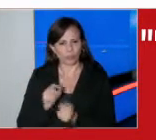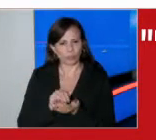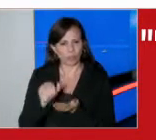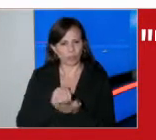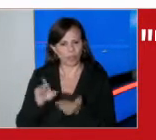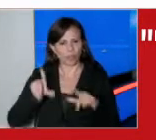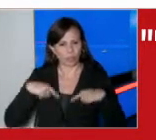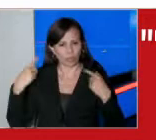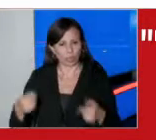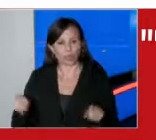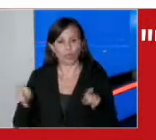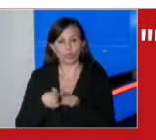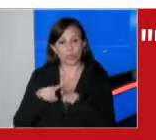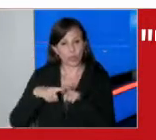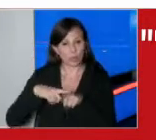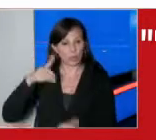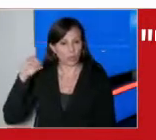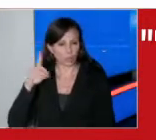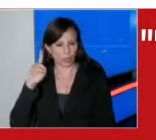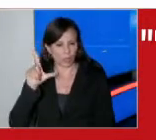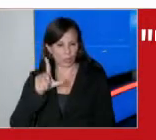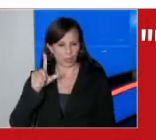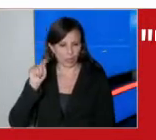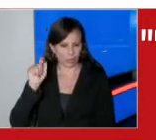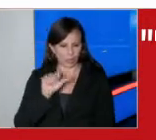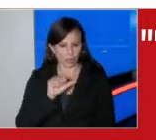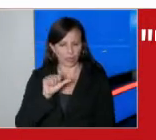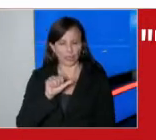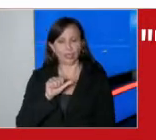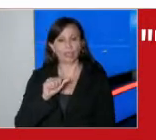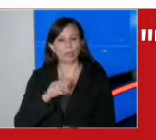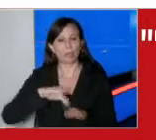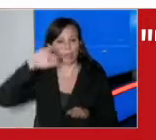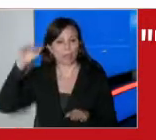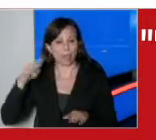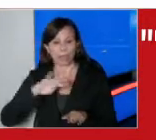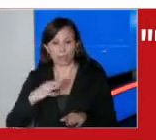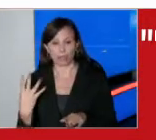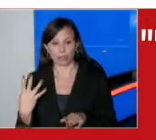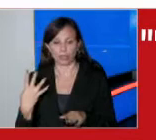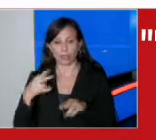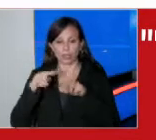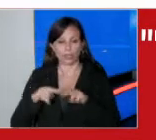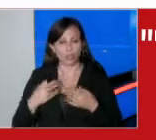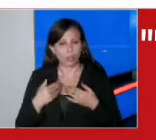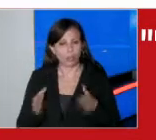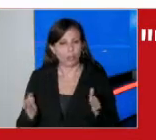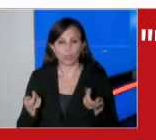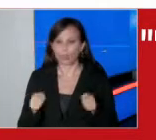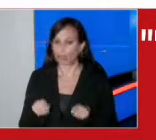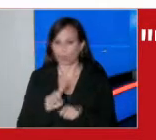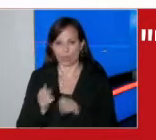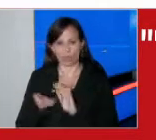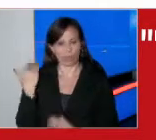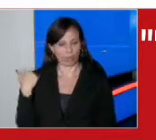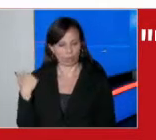שהיה את זן הדלטה בגל הרביעי כאן בישראל, הממשלה הזו השאירה את המשק פתוח ולא הלכנו לסגר, בכל